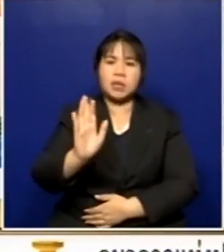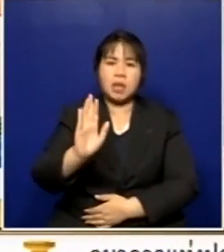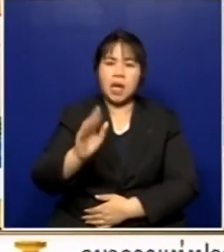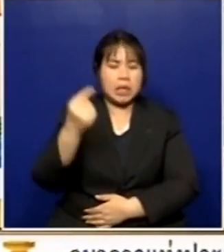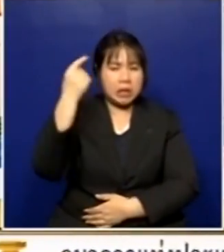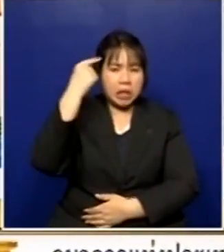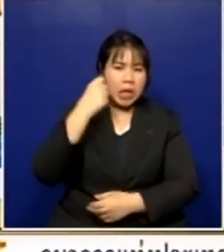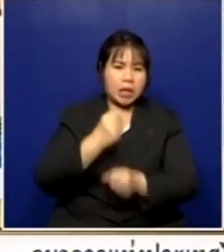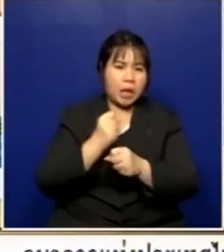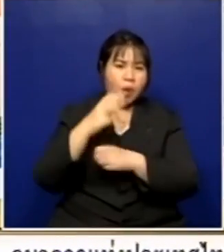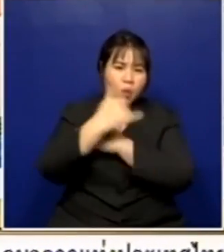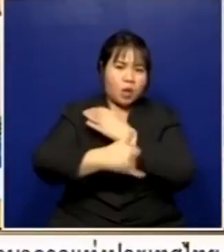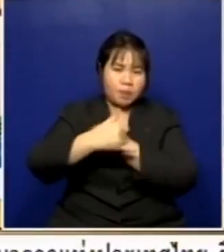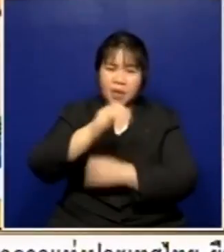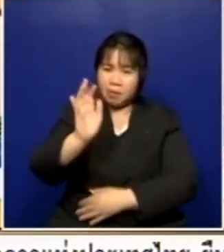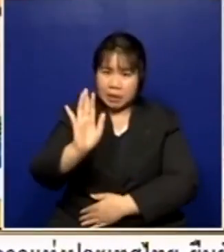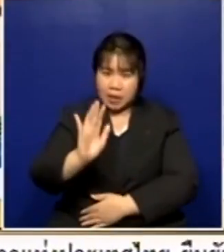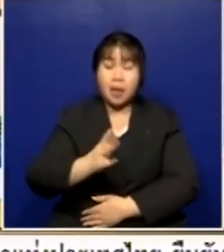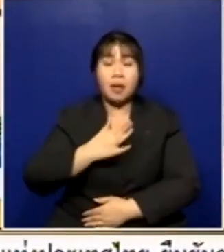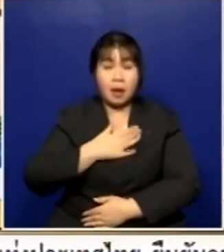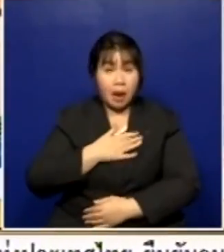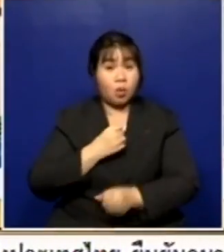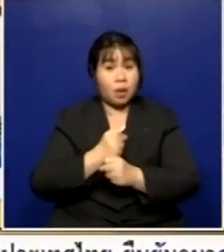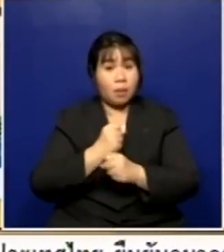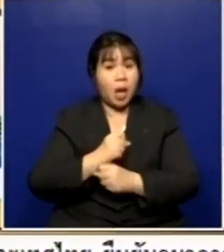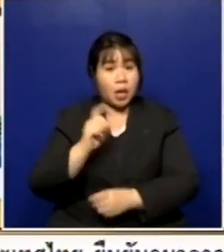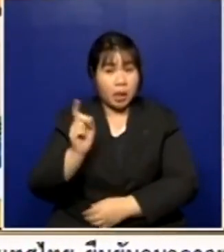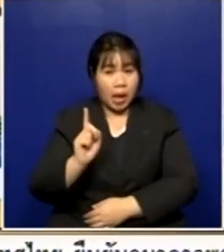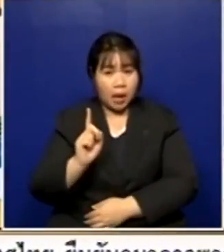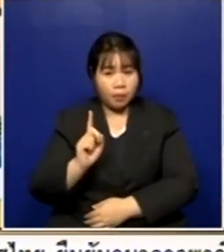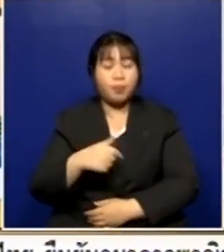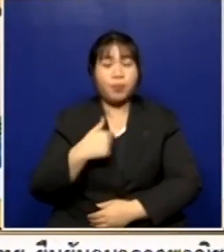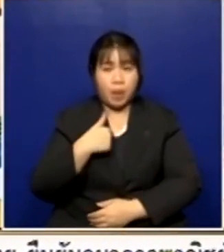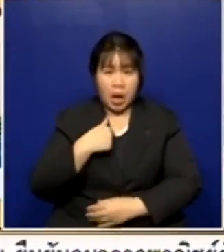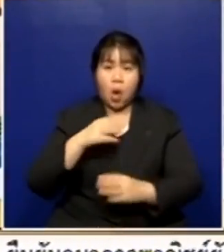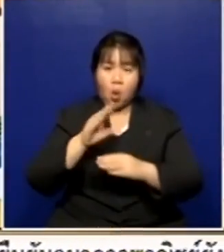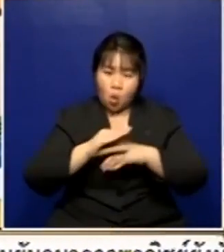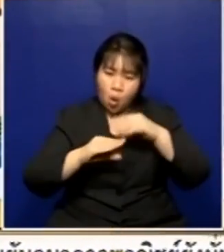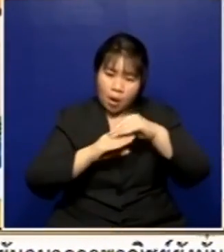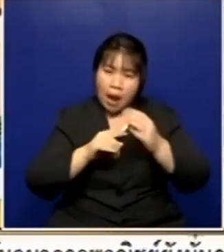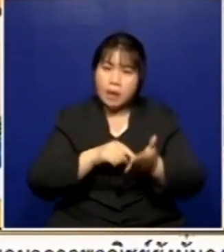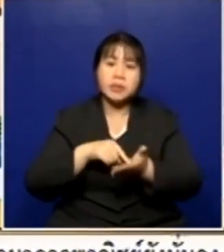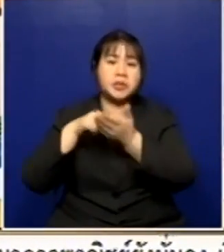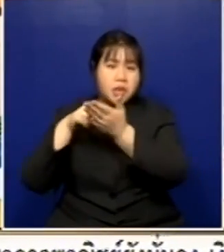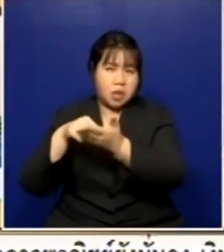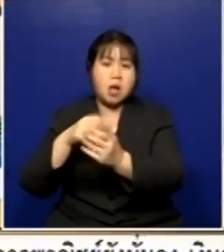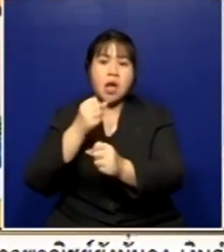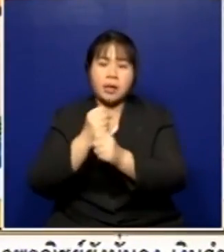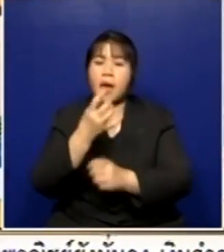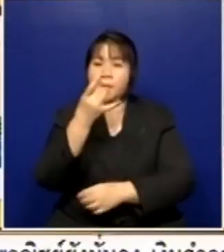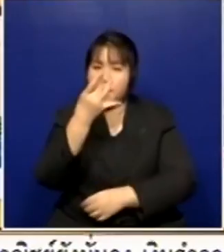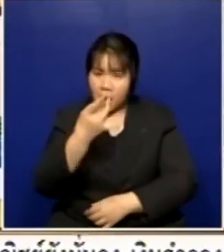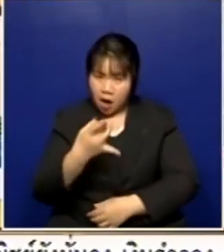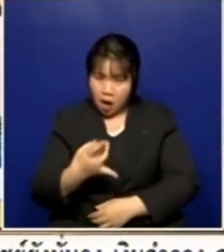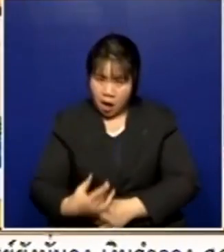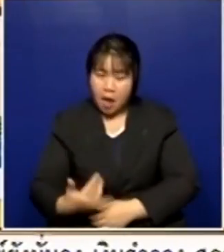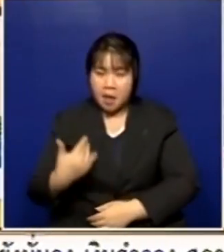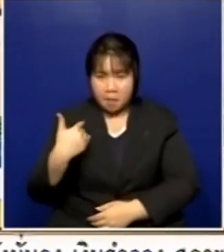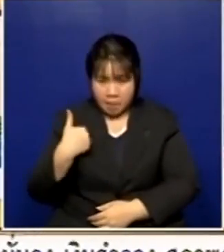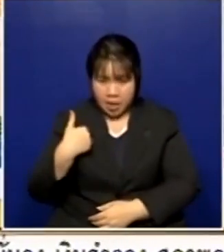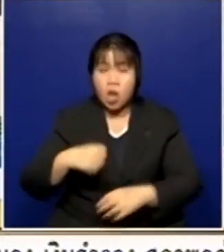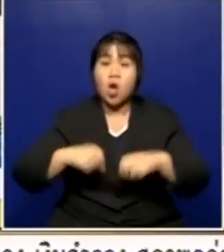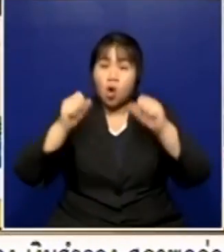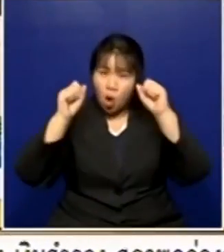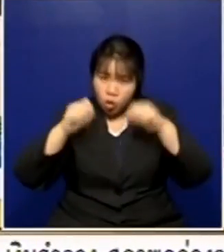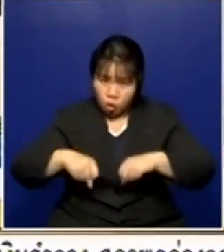เราทำอะไรสิ่งที่เราทำก็คือเราเสนอว่าเราต้องการทำอะไรเรามีข้อตกลง